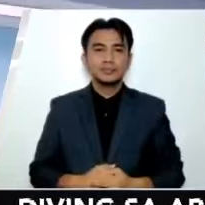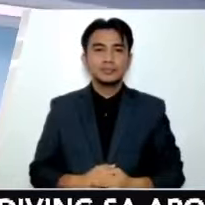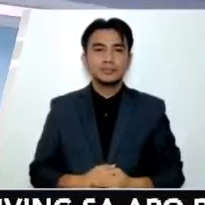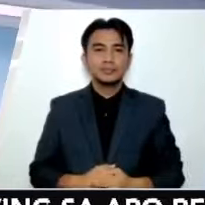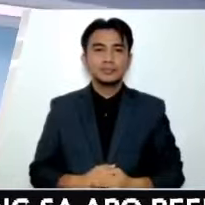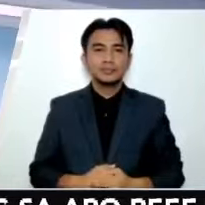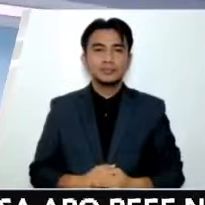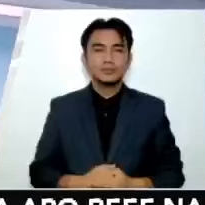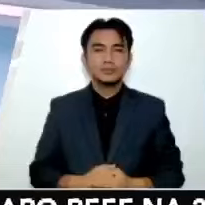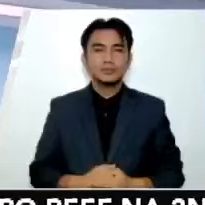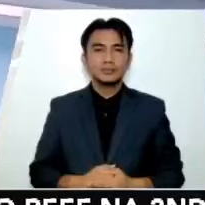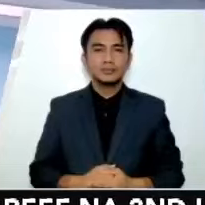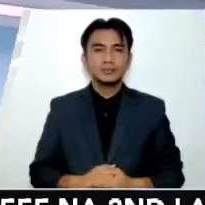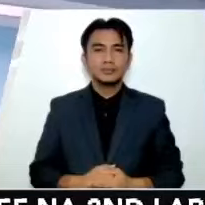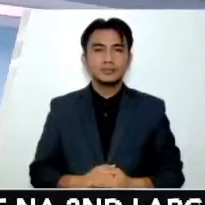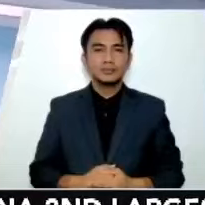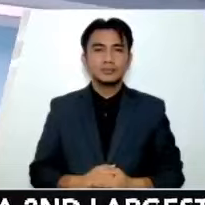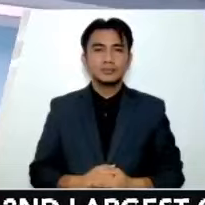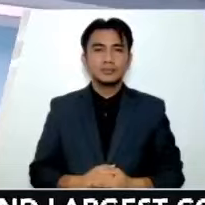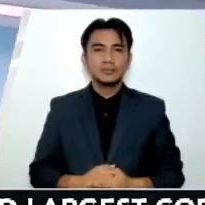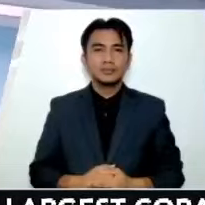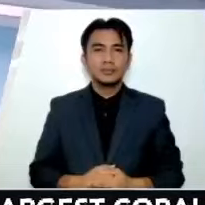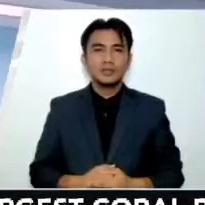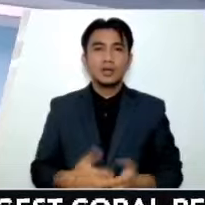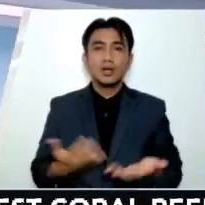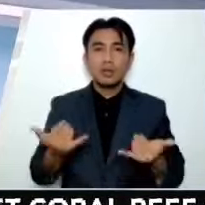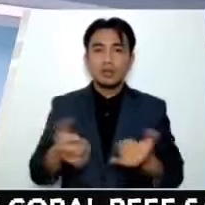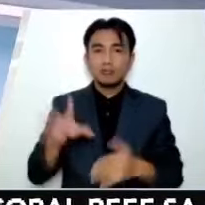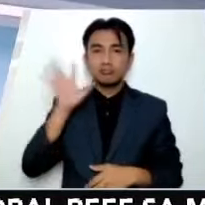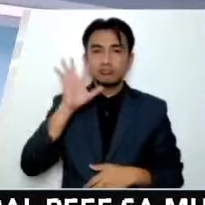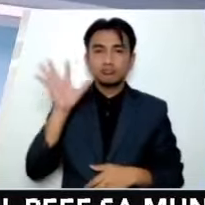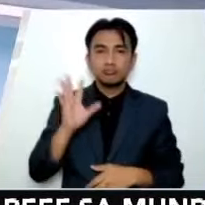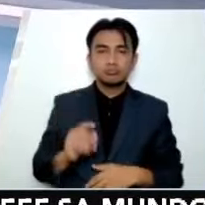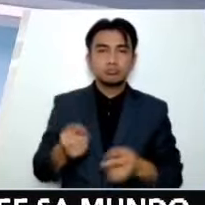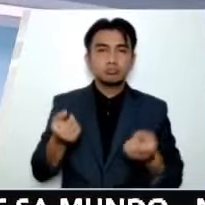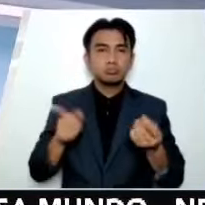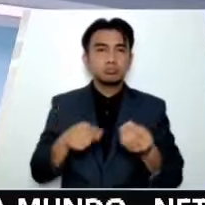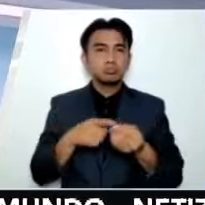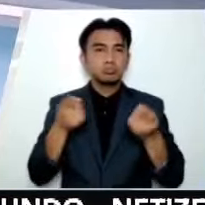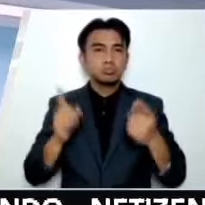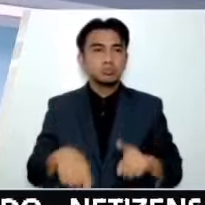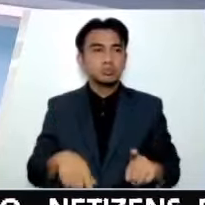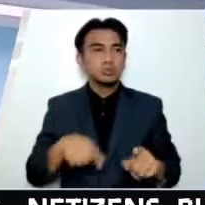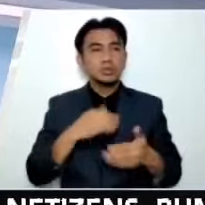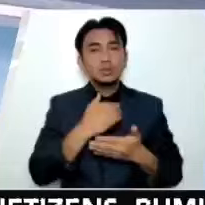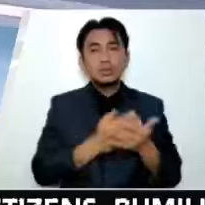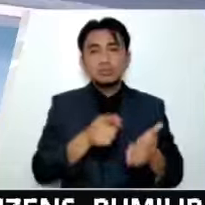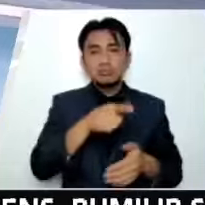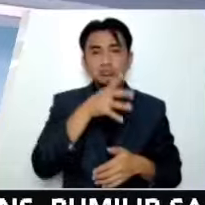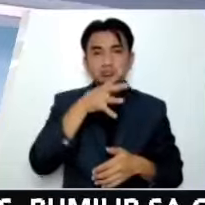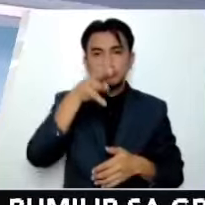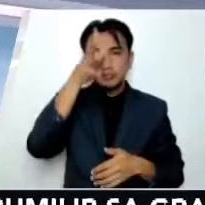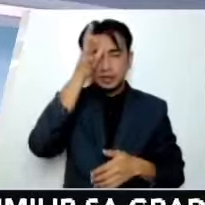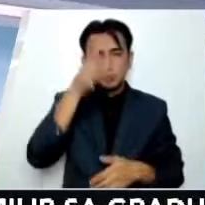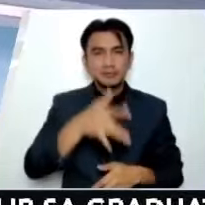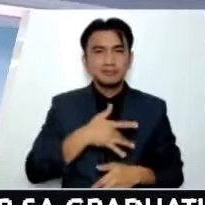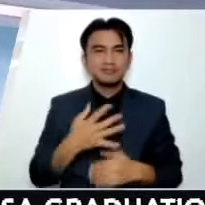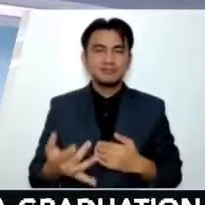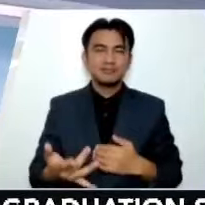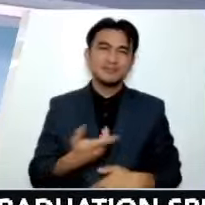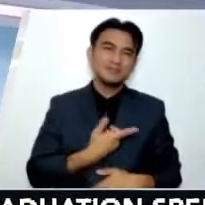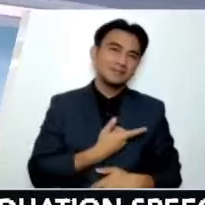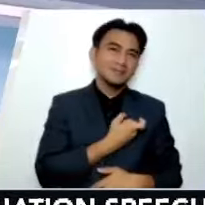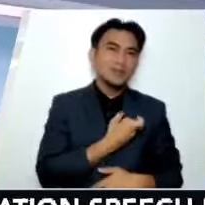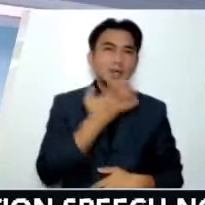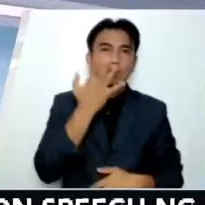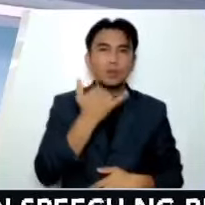Kaiba sa karaniwang graduation ceremony, naging madamdamin ang magulang ng ilang nagtapos. Umakit kasi sila sa stage na di